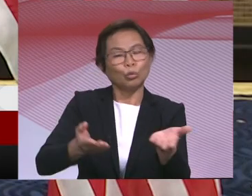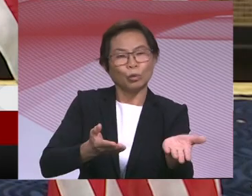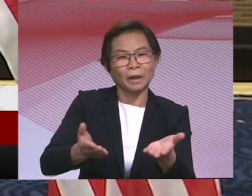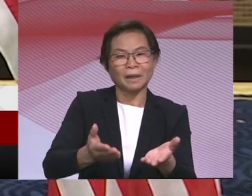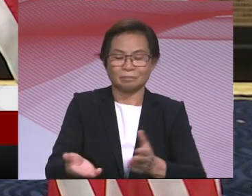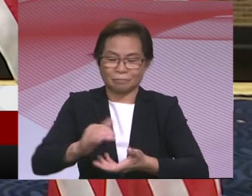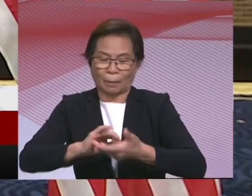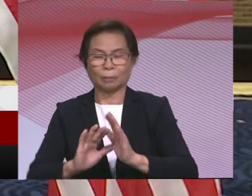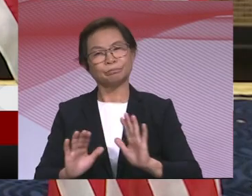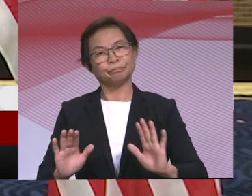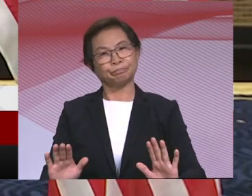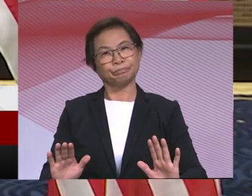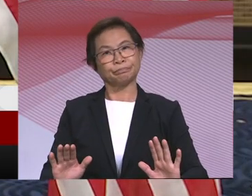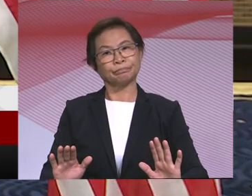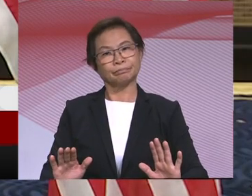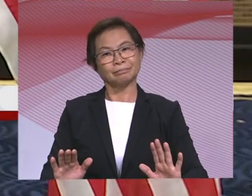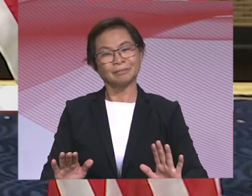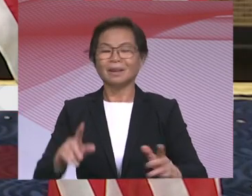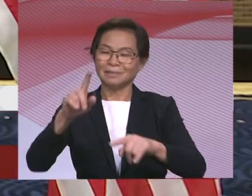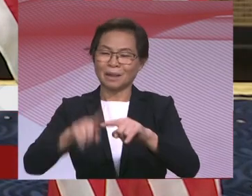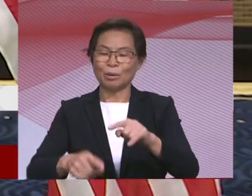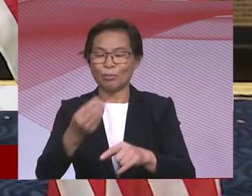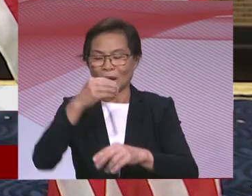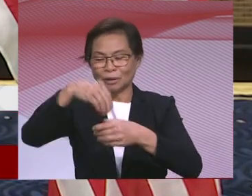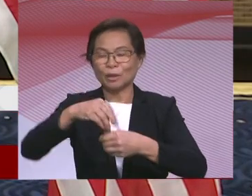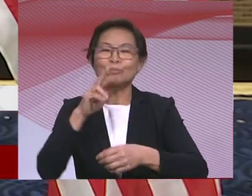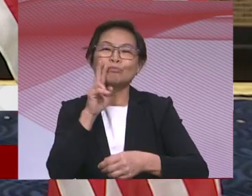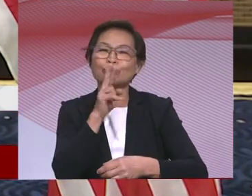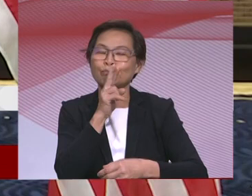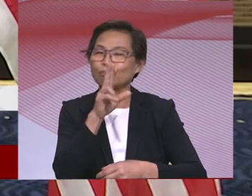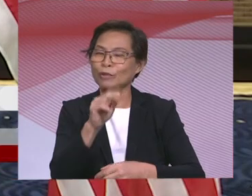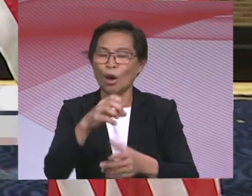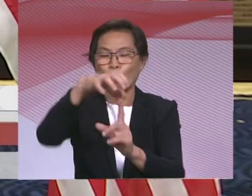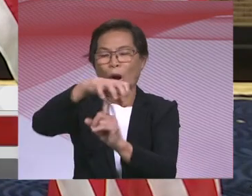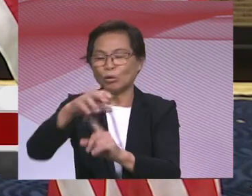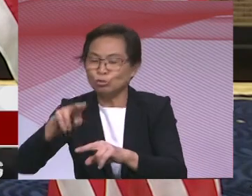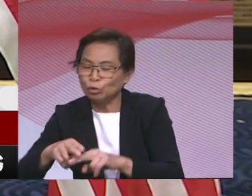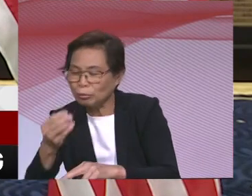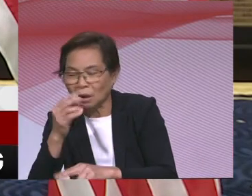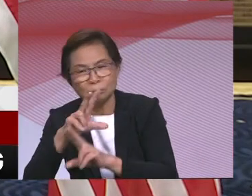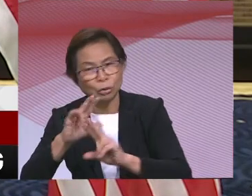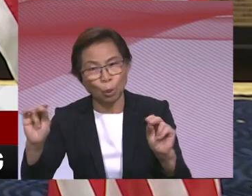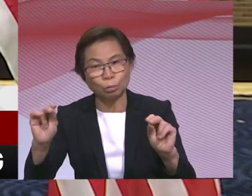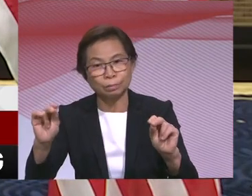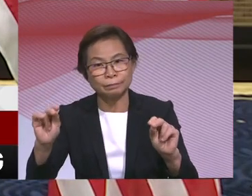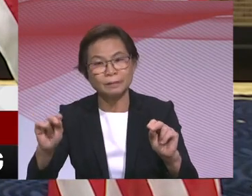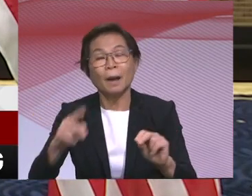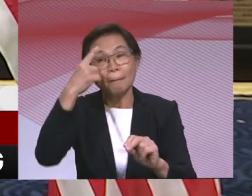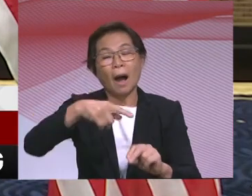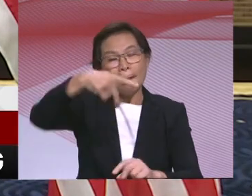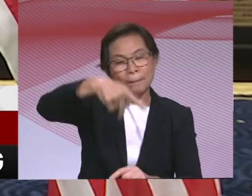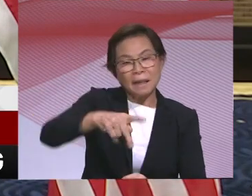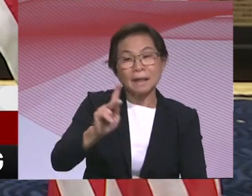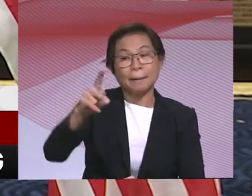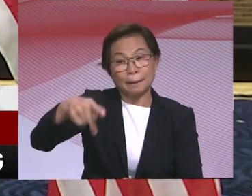TKW Hai tadi tak boleh makan dalam kedai telepon warung mereka lele bagi kawasan